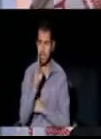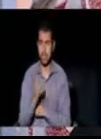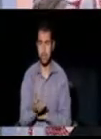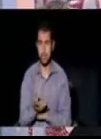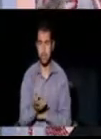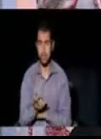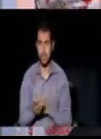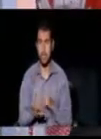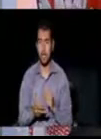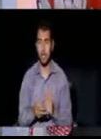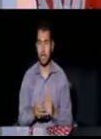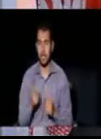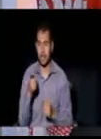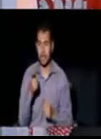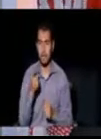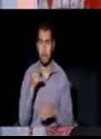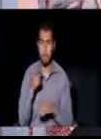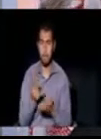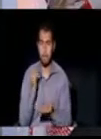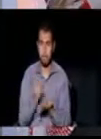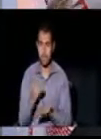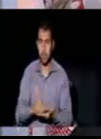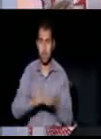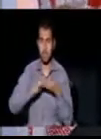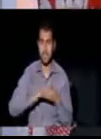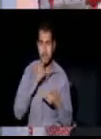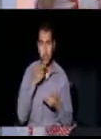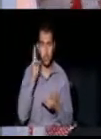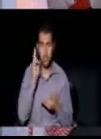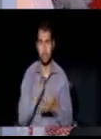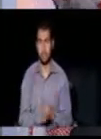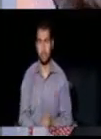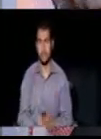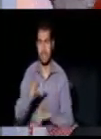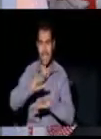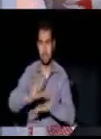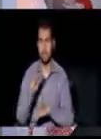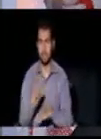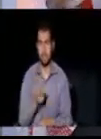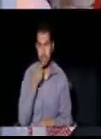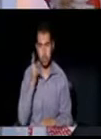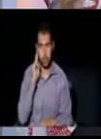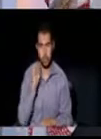ناقصة، فهم بيعملوا الاتحاد ده هو اللي بيساعدهم.